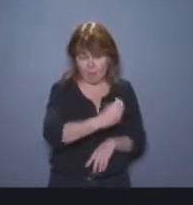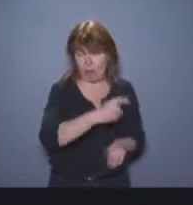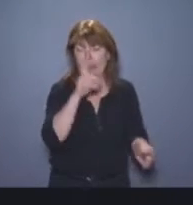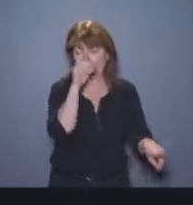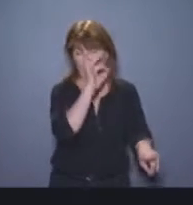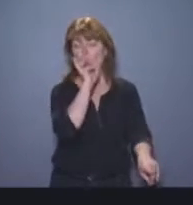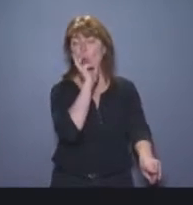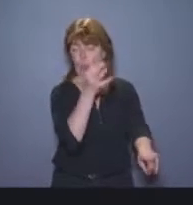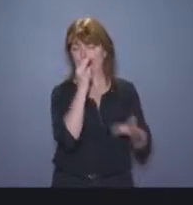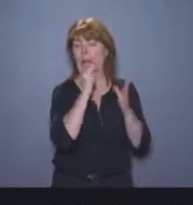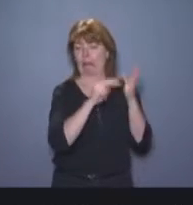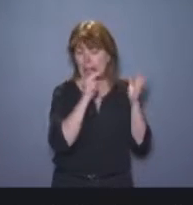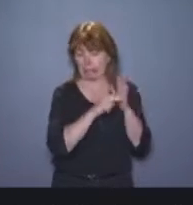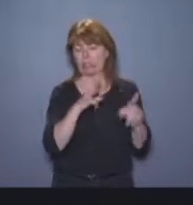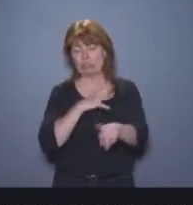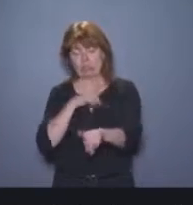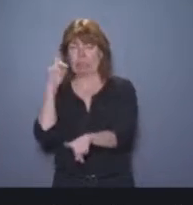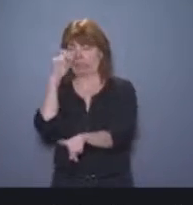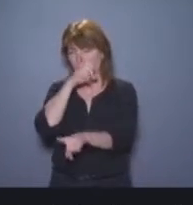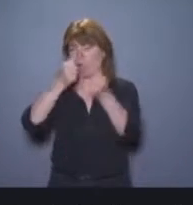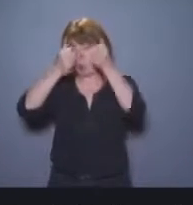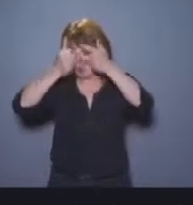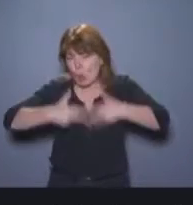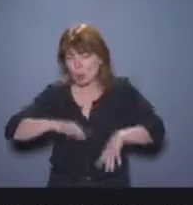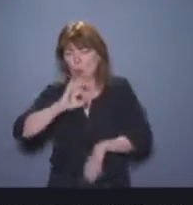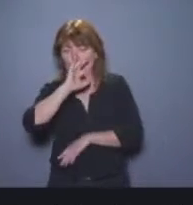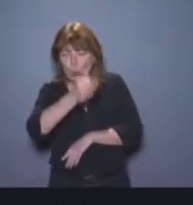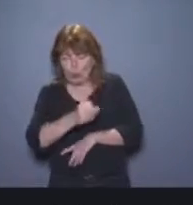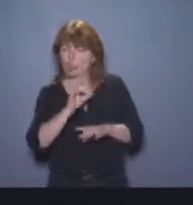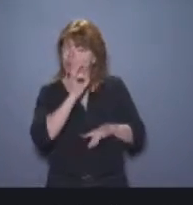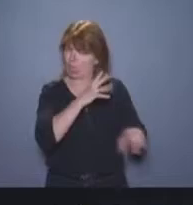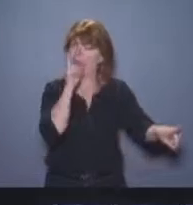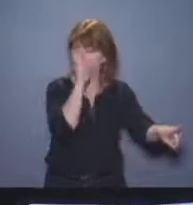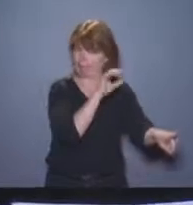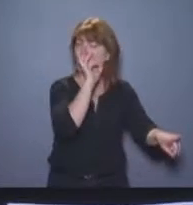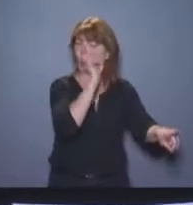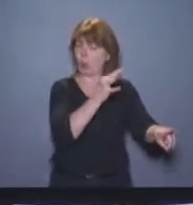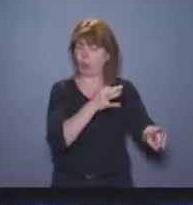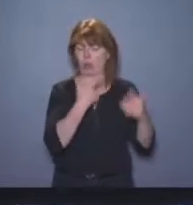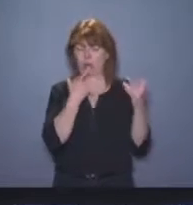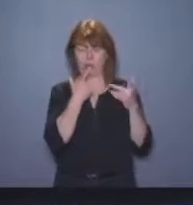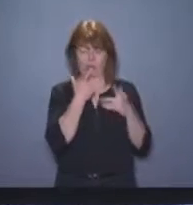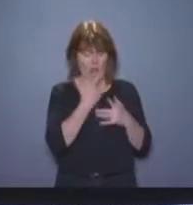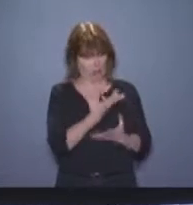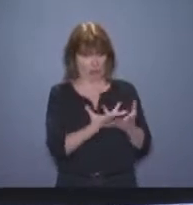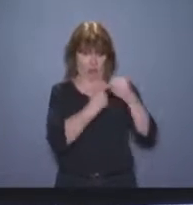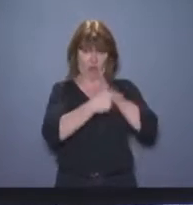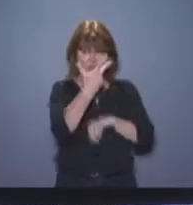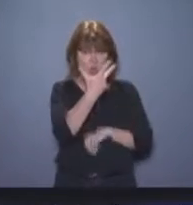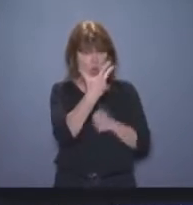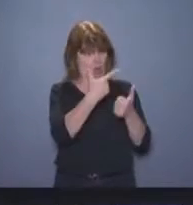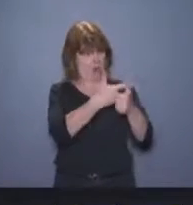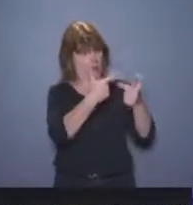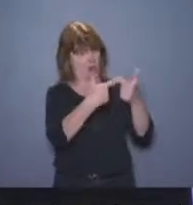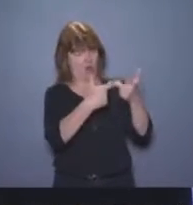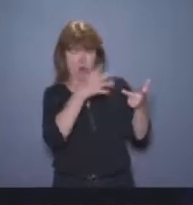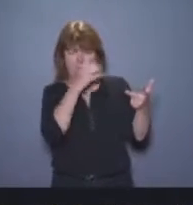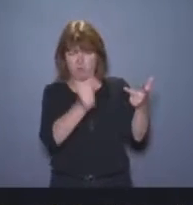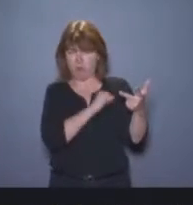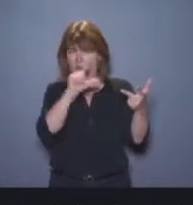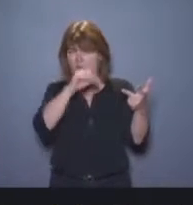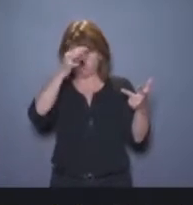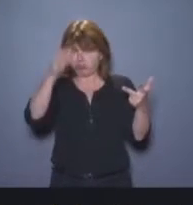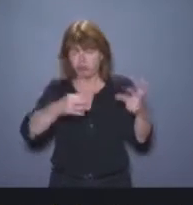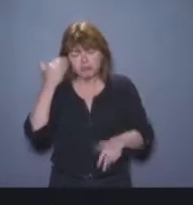le croyez, une connerie pareille? Bien sûr que non. Il y a des gamins qui ont des difficultés pour lire, d'autres qui ont des difficultés pour compter,